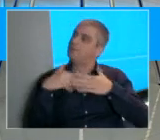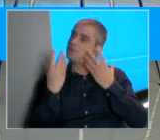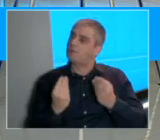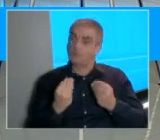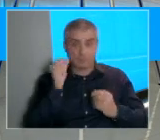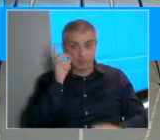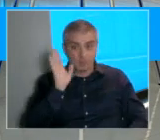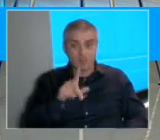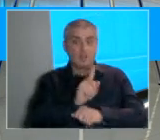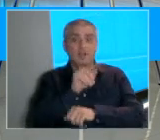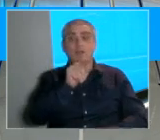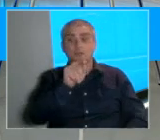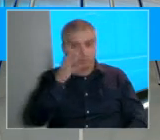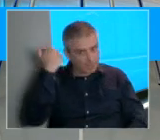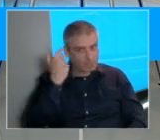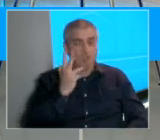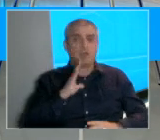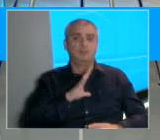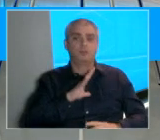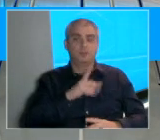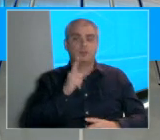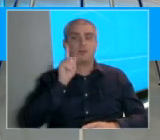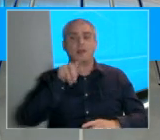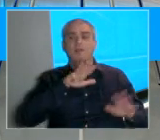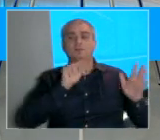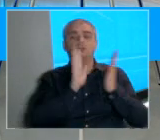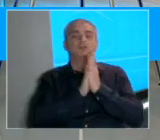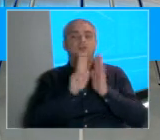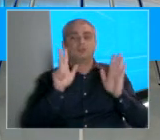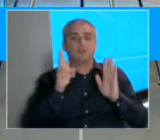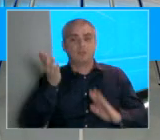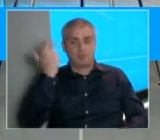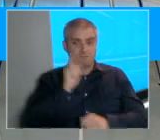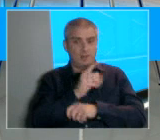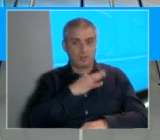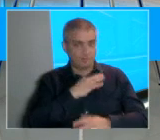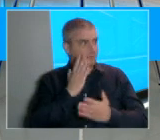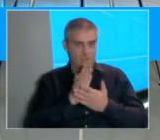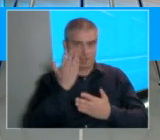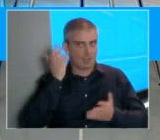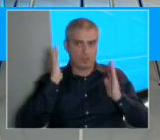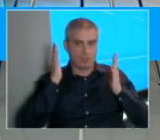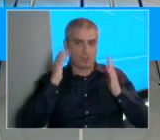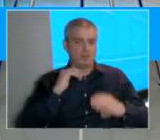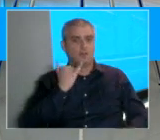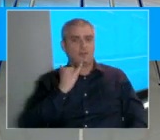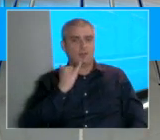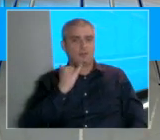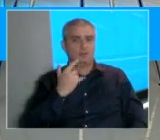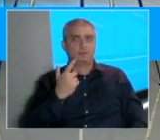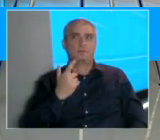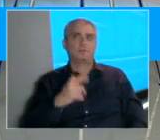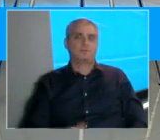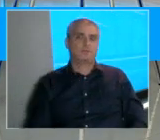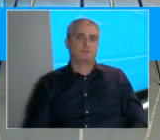טוב. תתפלא, גם בתקופתך זה היה מזיק, ואם אתה זוכר את 1918, שזה לפני תקופתנו, זה בכלל היה נוראי. כן. אז ככה ששפעת